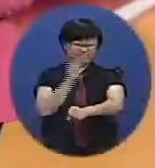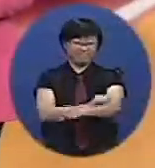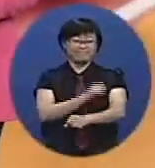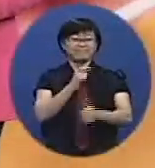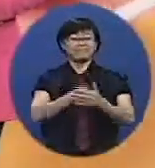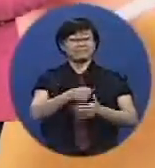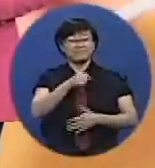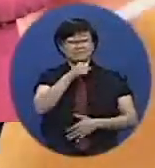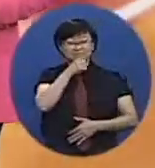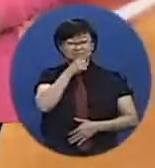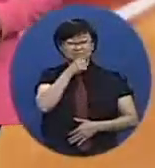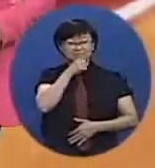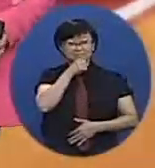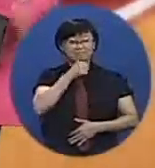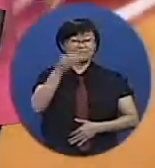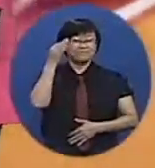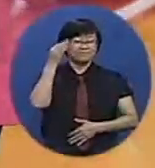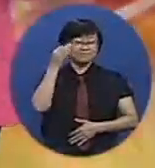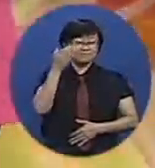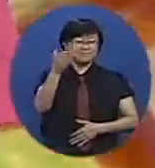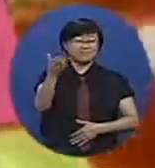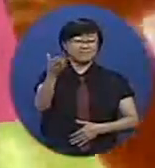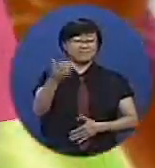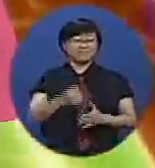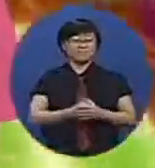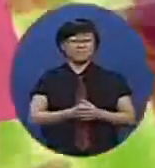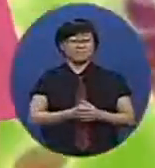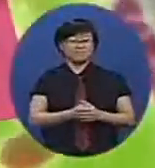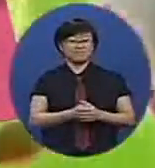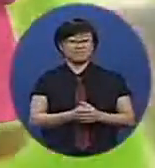잘하셨습니다. 점수 보겠습니다. 점수 주세요.